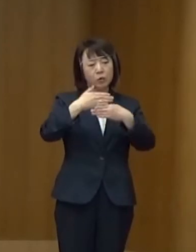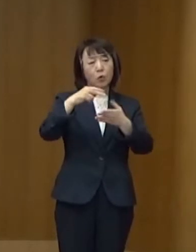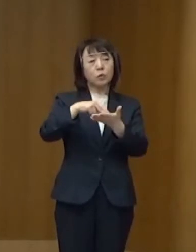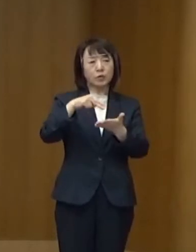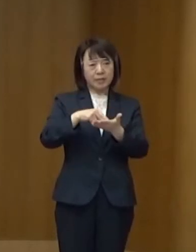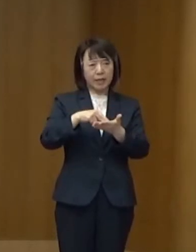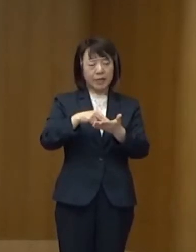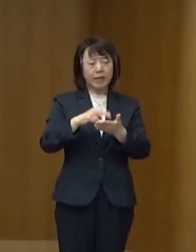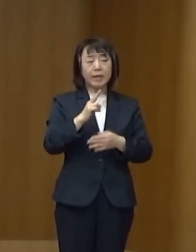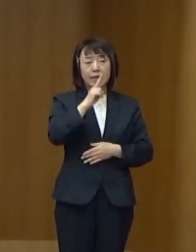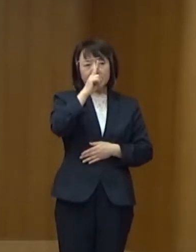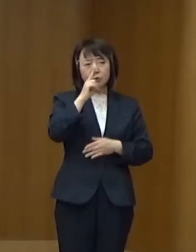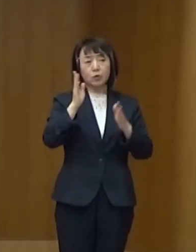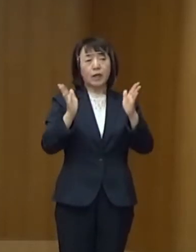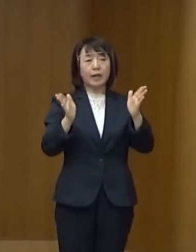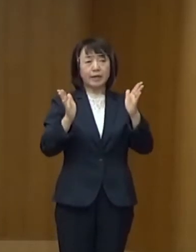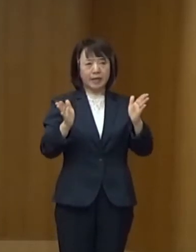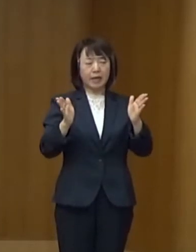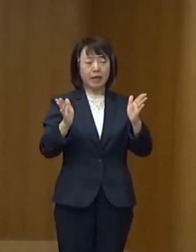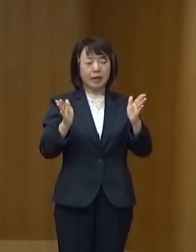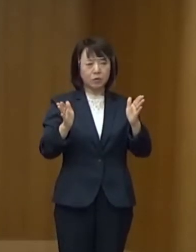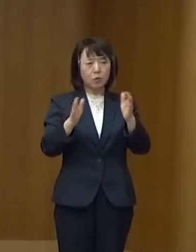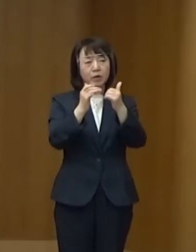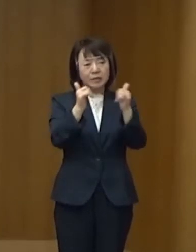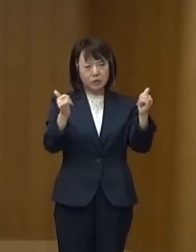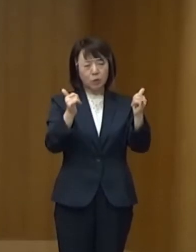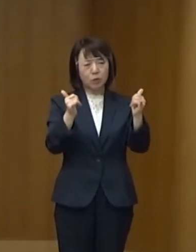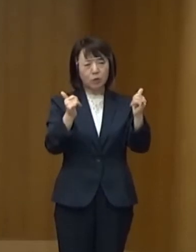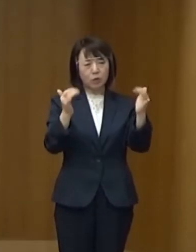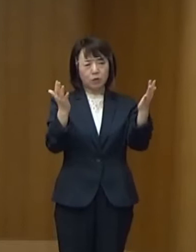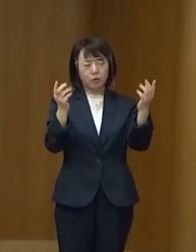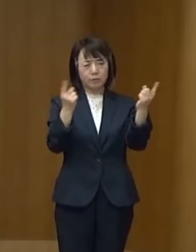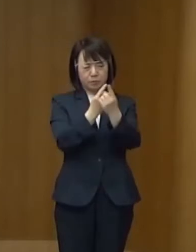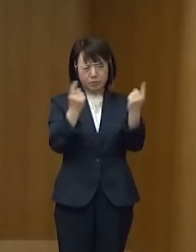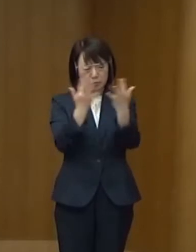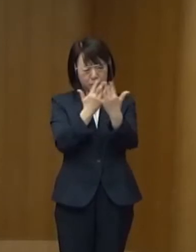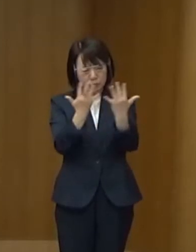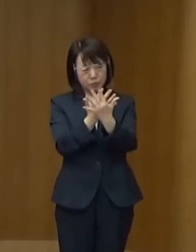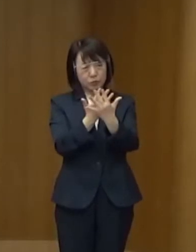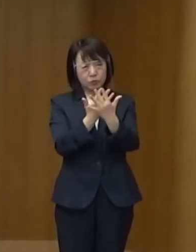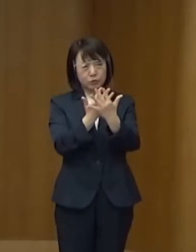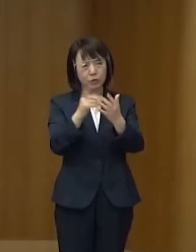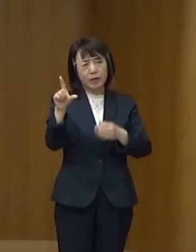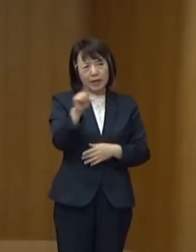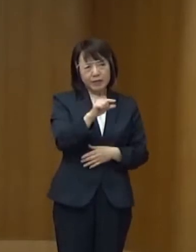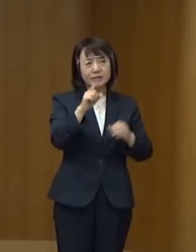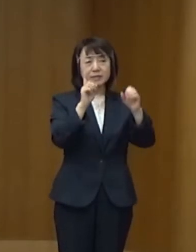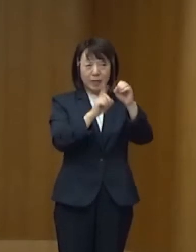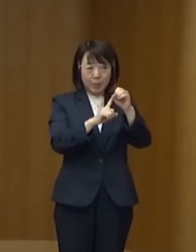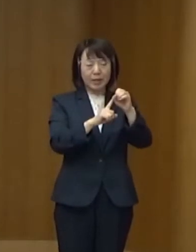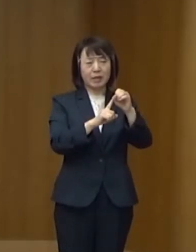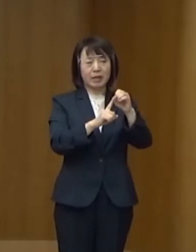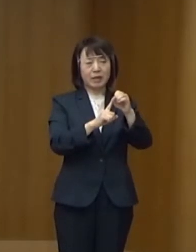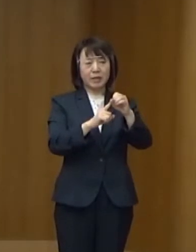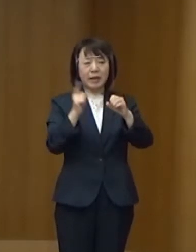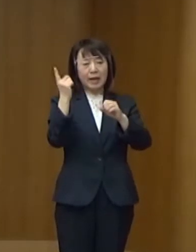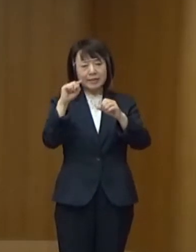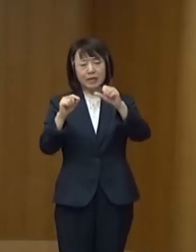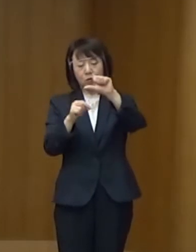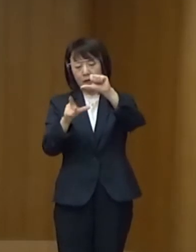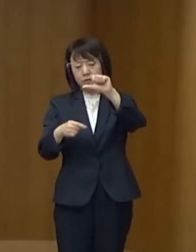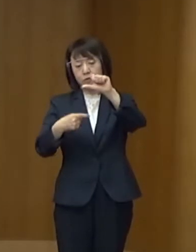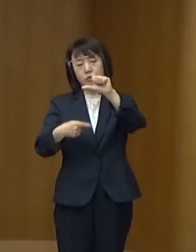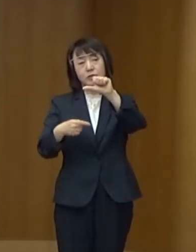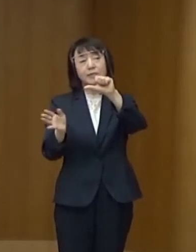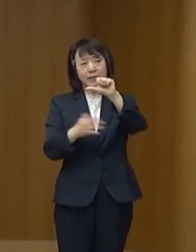この日中の人流を抑えていく、このために明日の5月1日から札幌市内